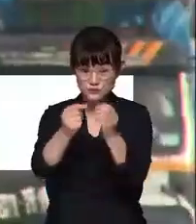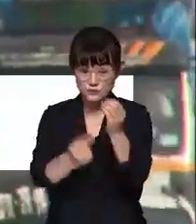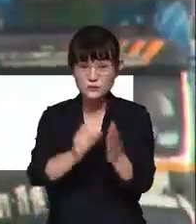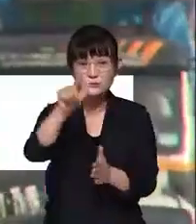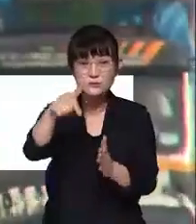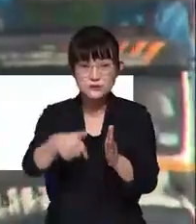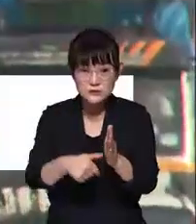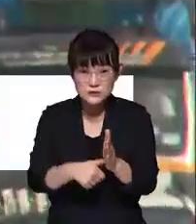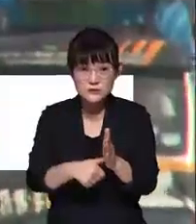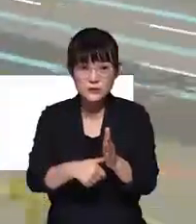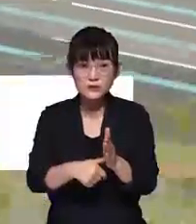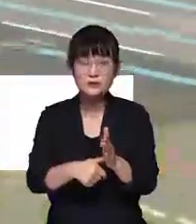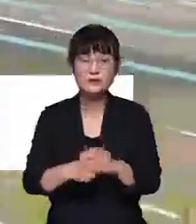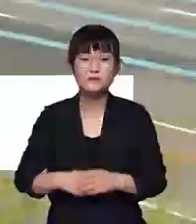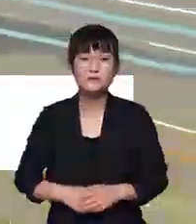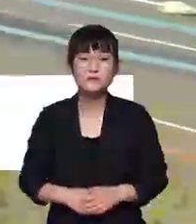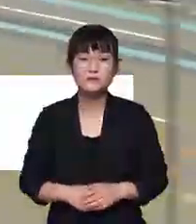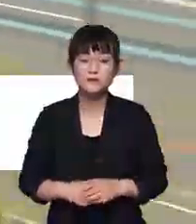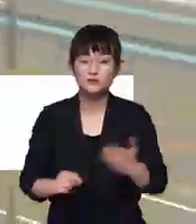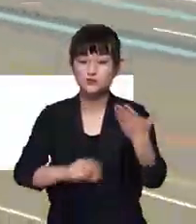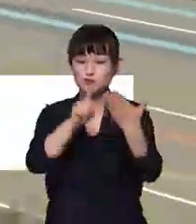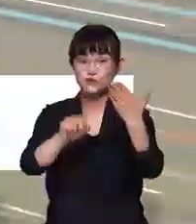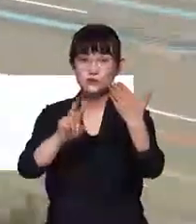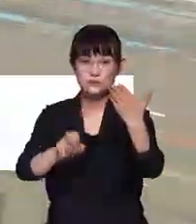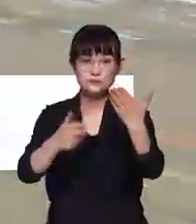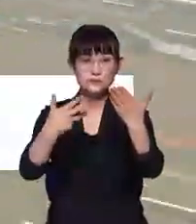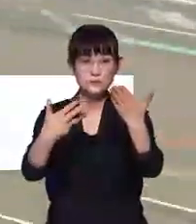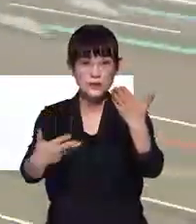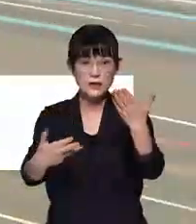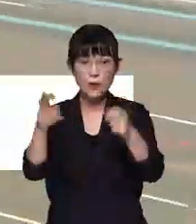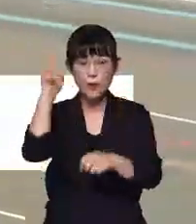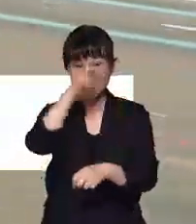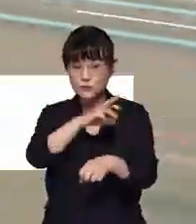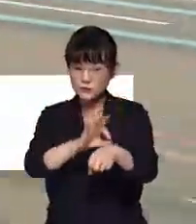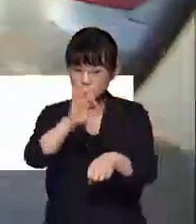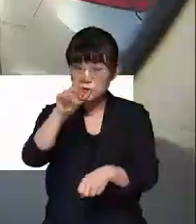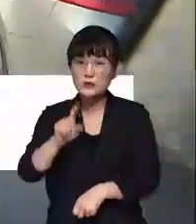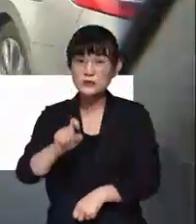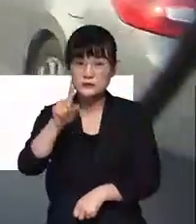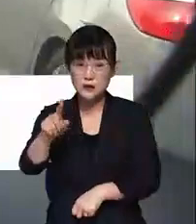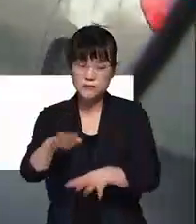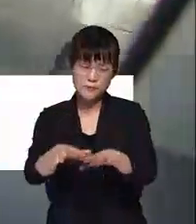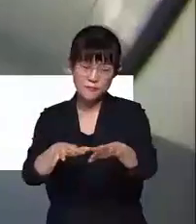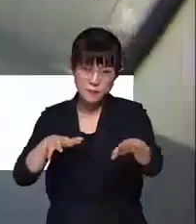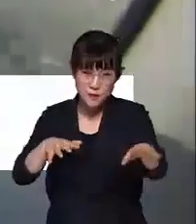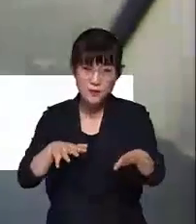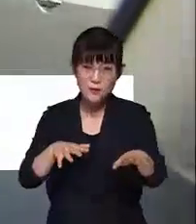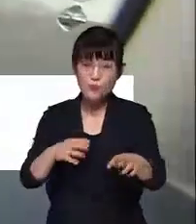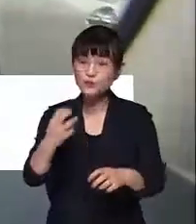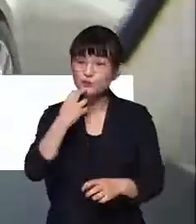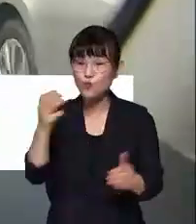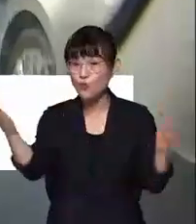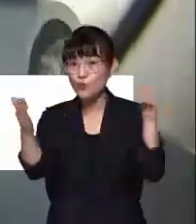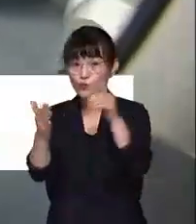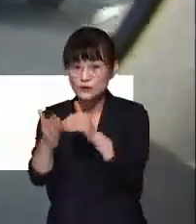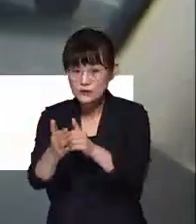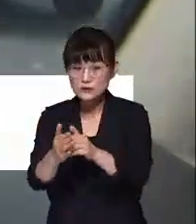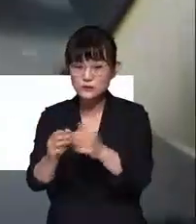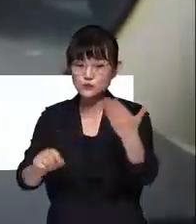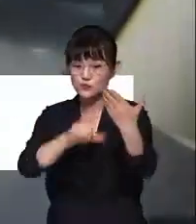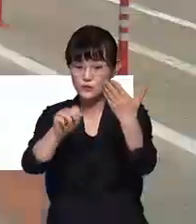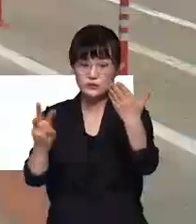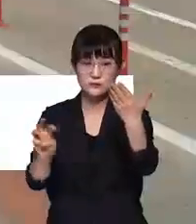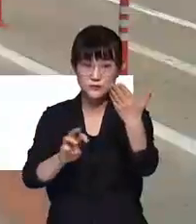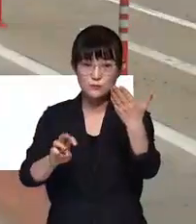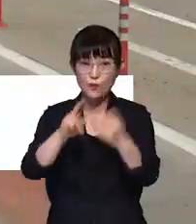기간 귀성길 정체는 추석 연휴가 시작되는 오는 28일 오전 10시에서 11시, 귀경길은 추석 다음 날인